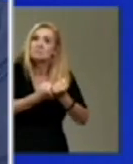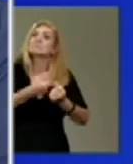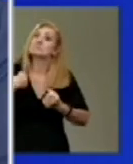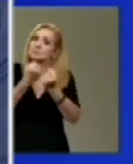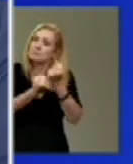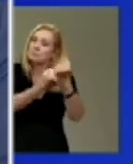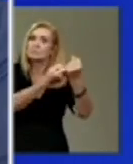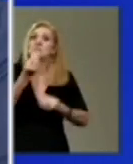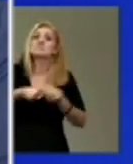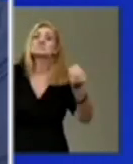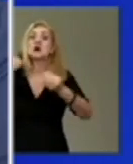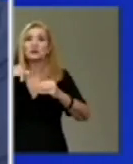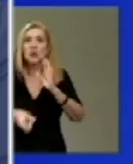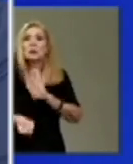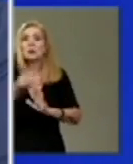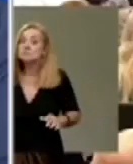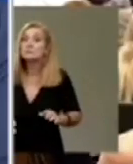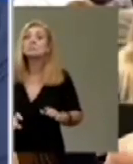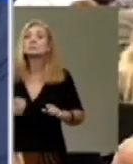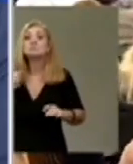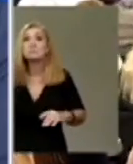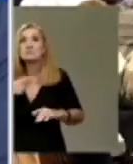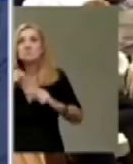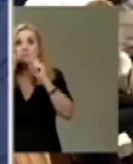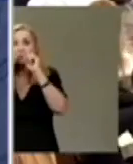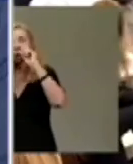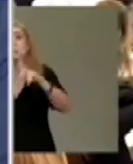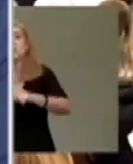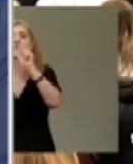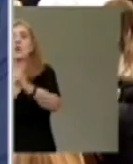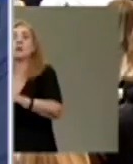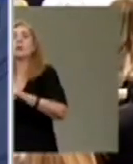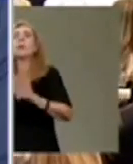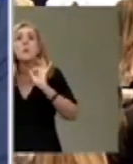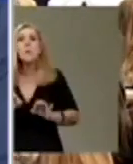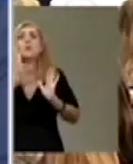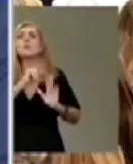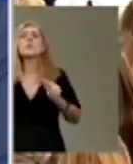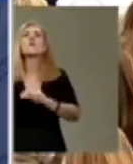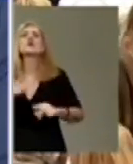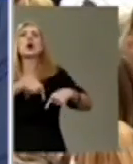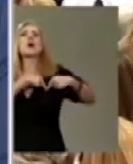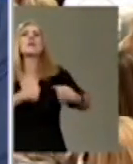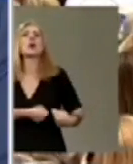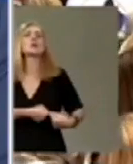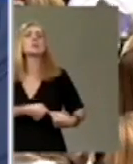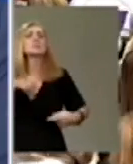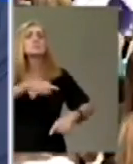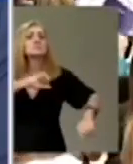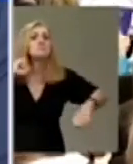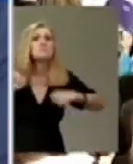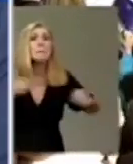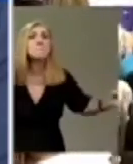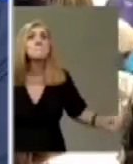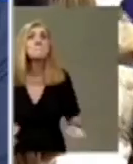όμως η κατάθεση επειδή είναι αλυσιδωτό αυτά στη ζωή μας μεταφορές προϊόντων υπηρεσιών παροχή